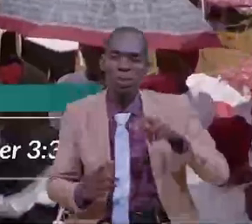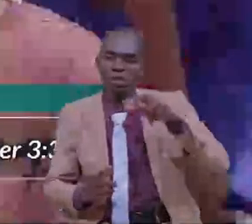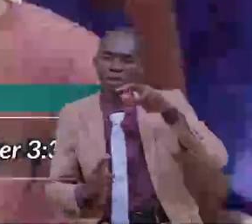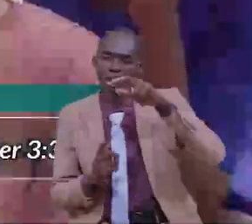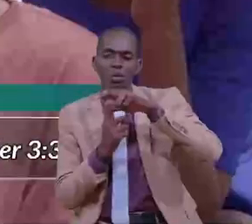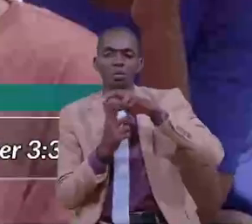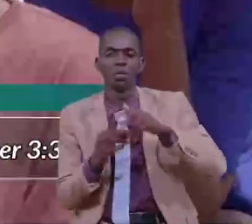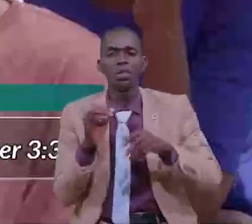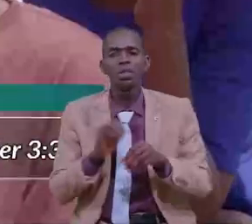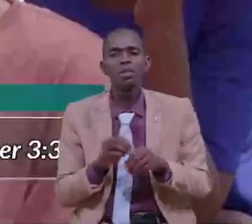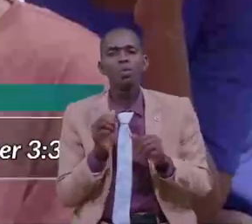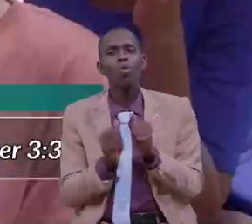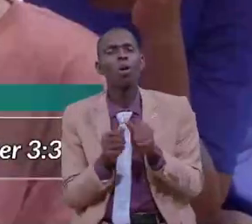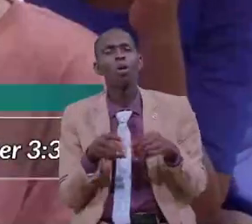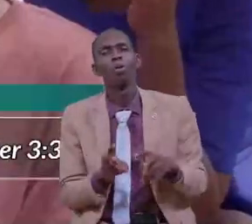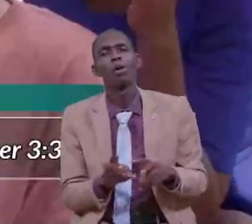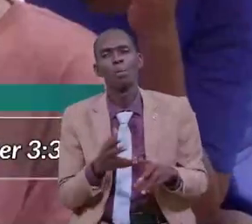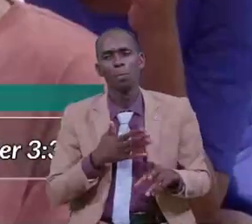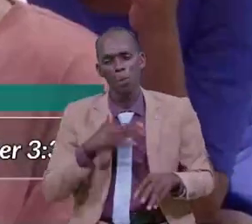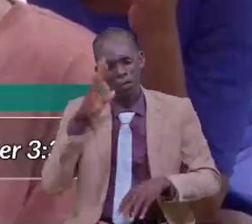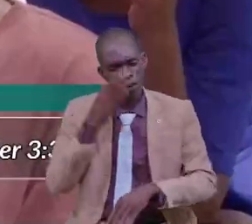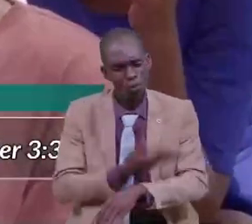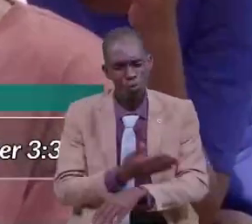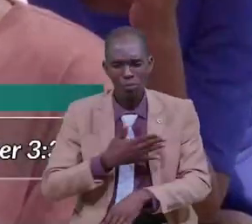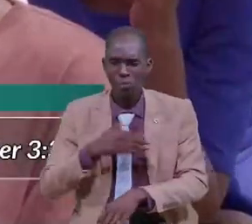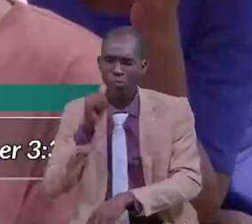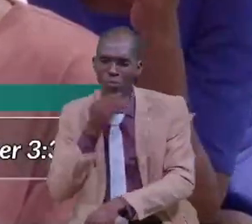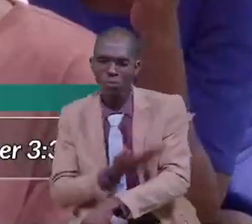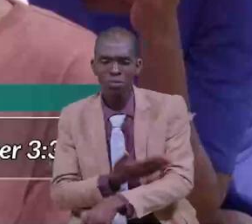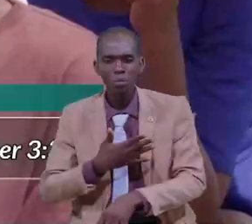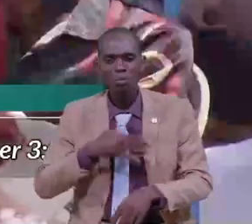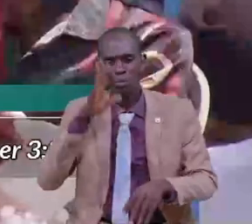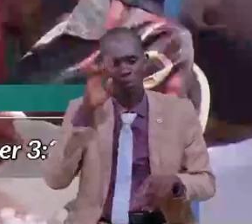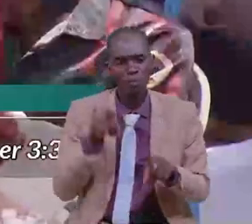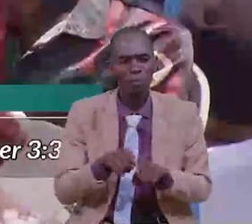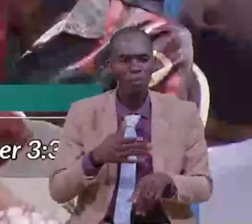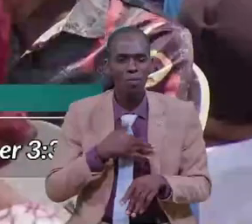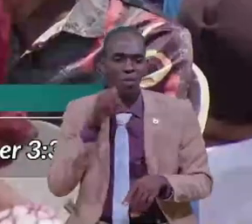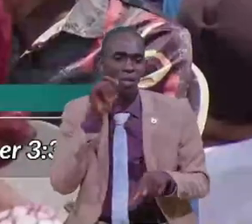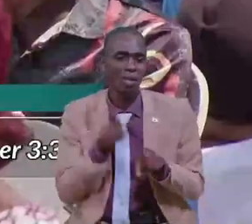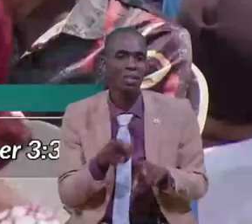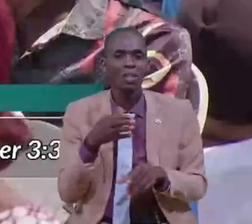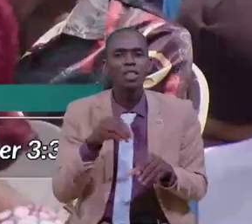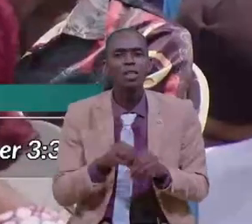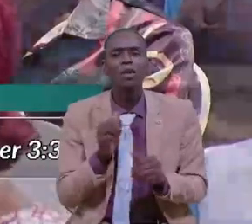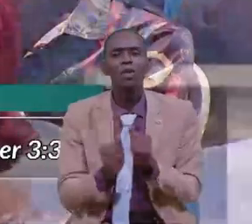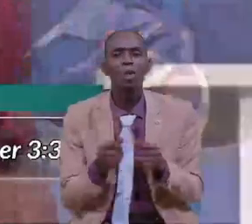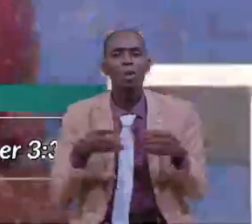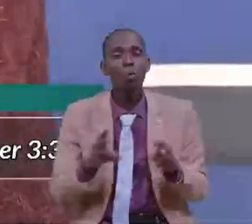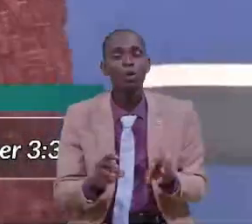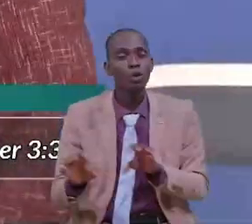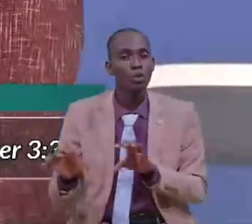champion. De quelle manière, mon fils, ma fille, mon frère, ma soeur là-bas, de quelle